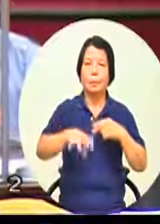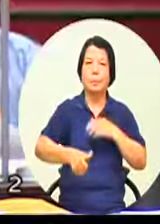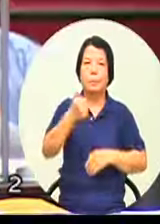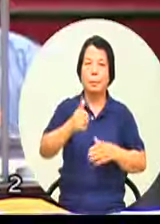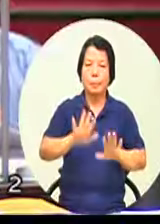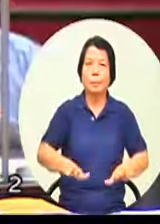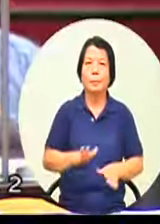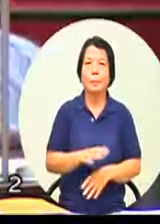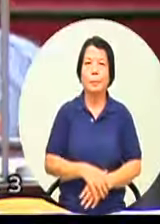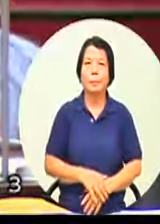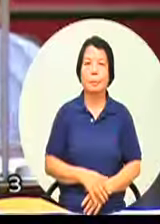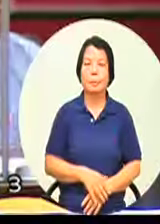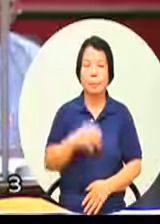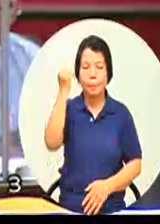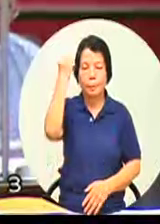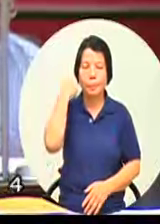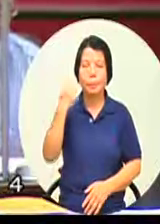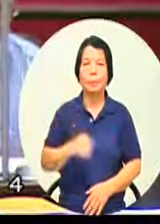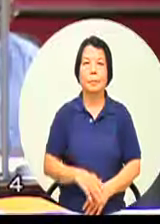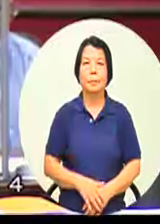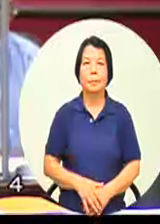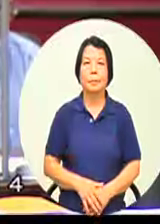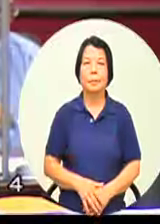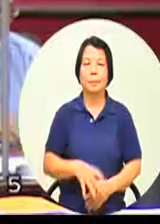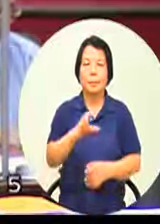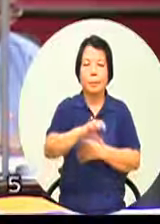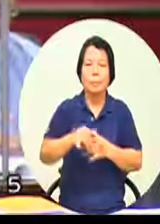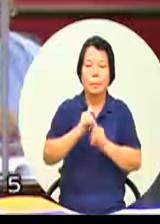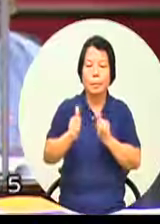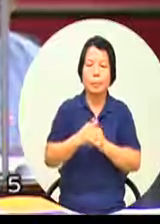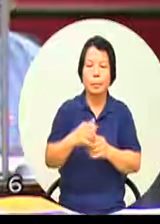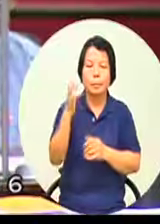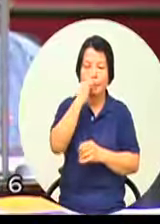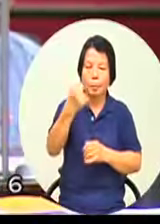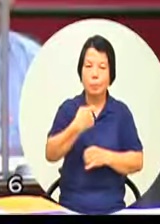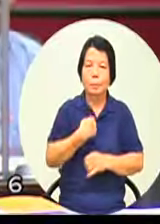天早上有农民到我来找我，